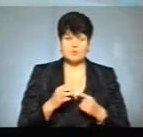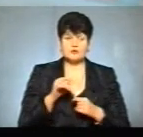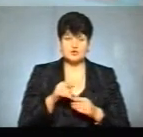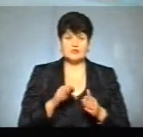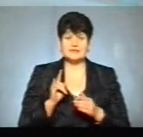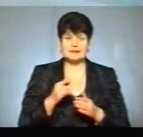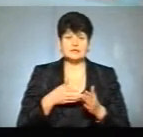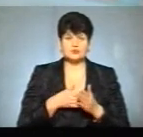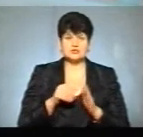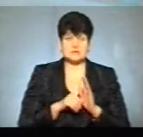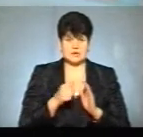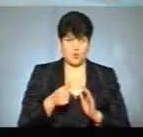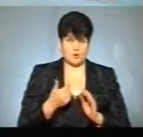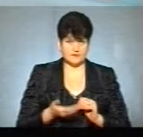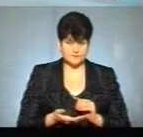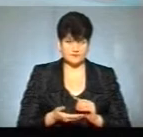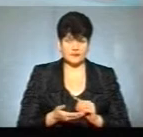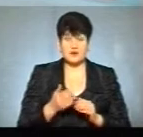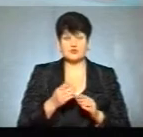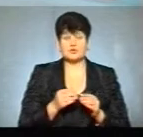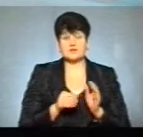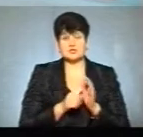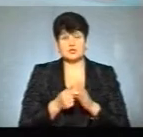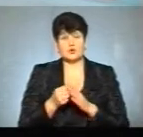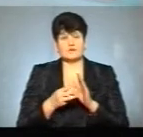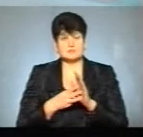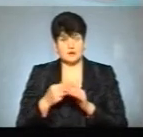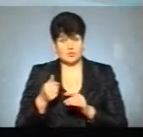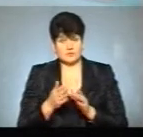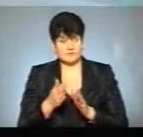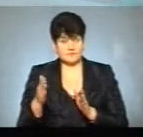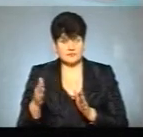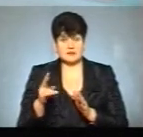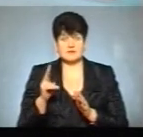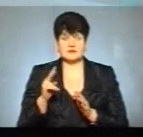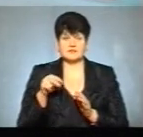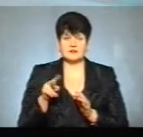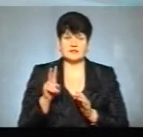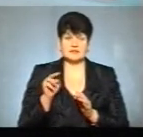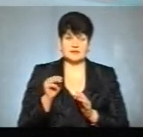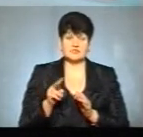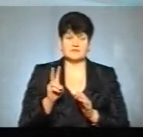6 років. І відповідно, якщо від 6 до 8 років, це 2218 січня,